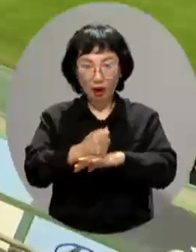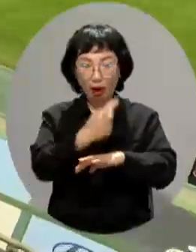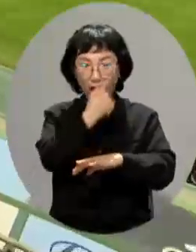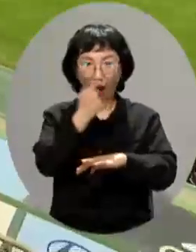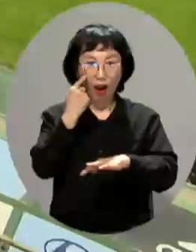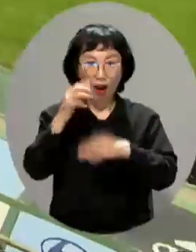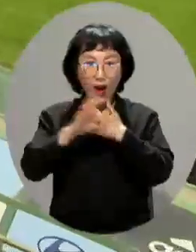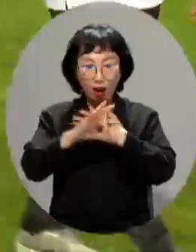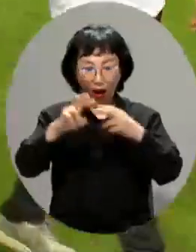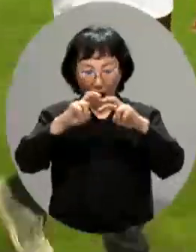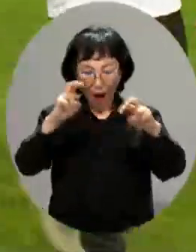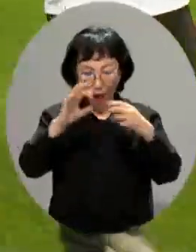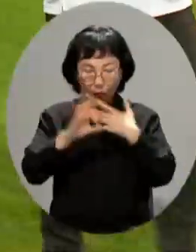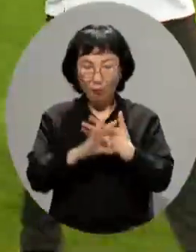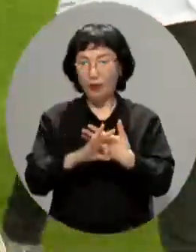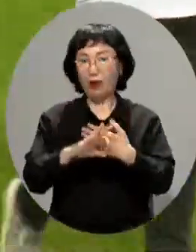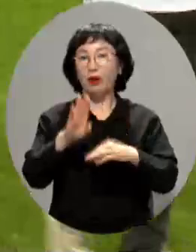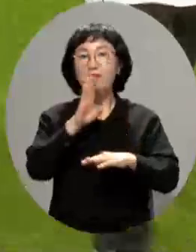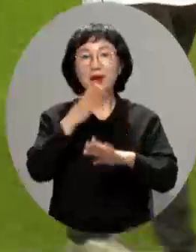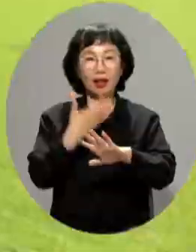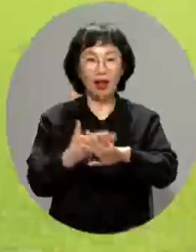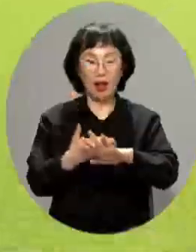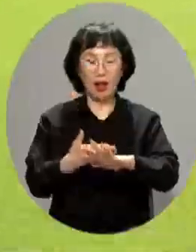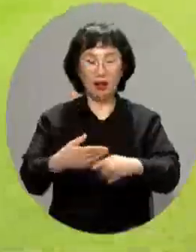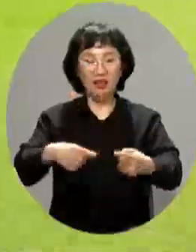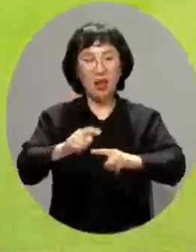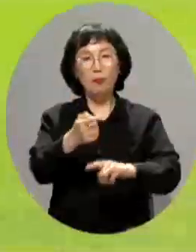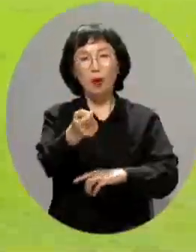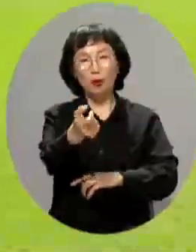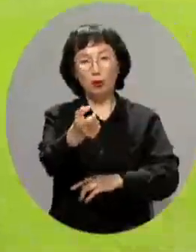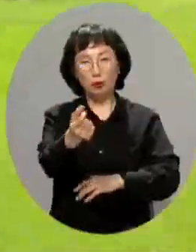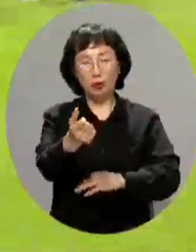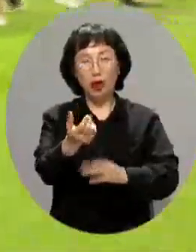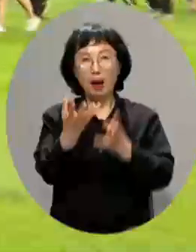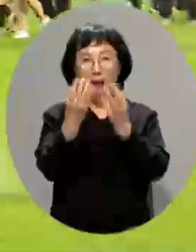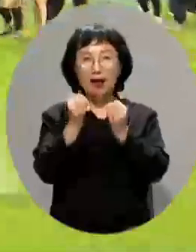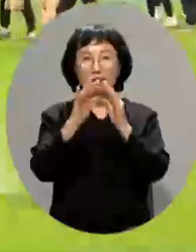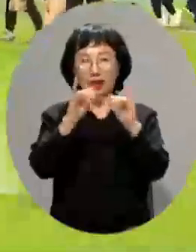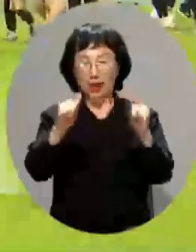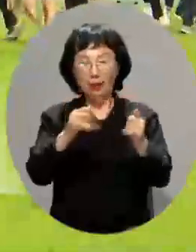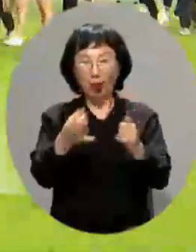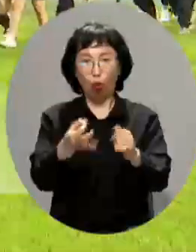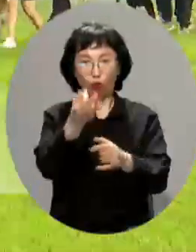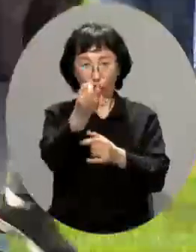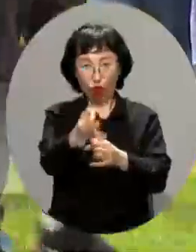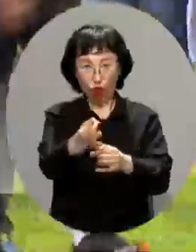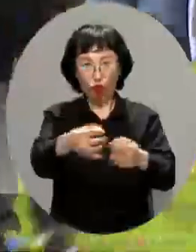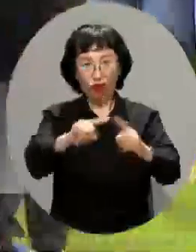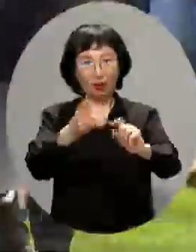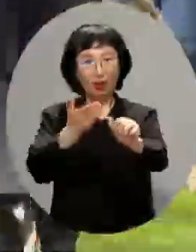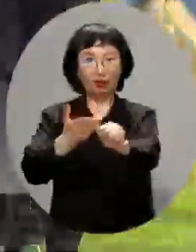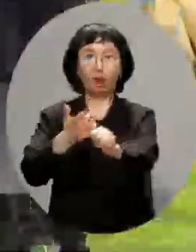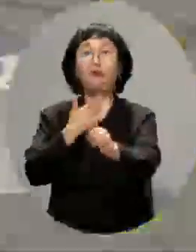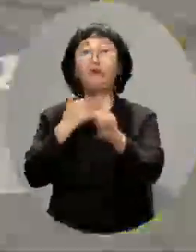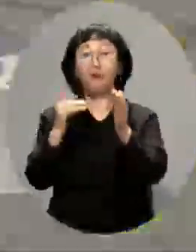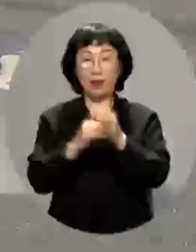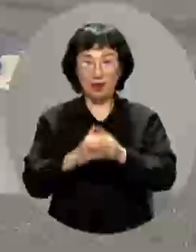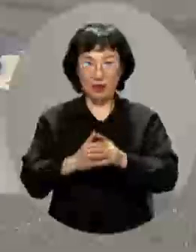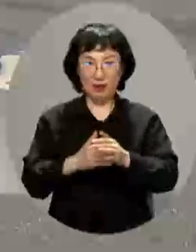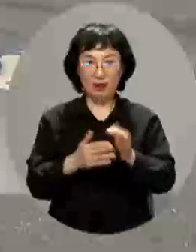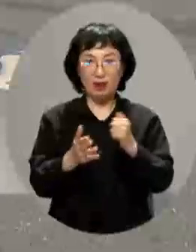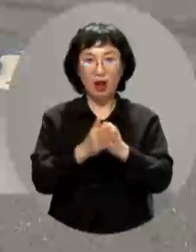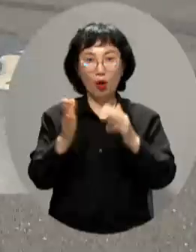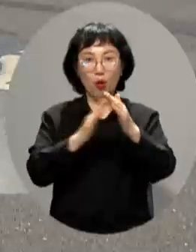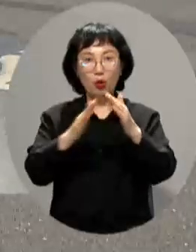실상은 달랐습니다. 저조한 참가에 수천 명에게 돈을 주고 대회 참가를 유도한 것이 사실.